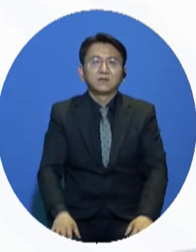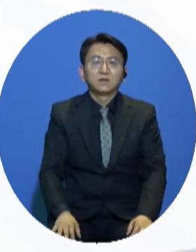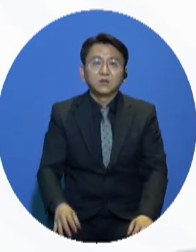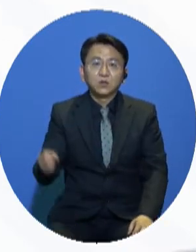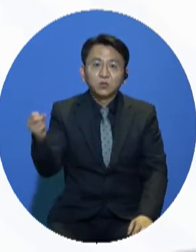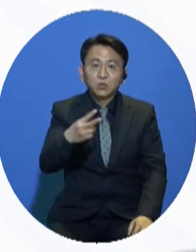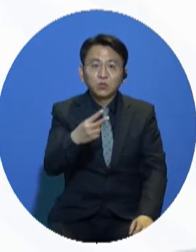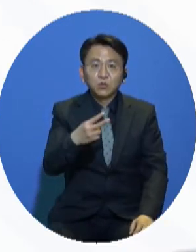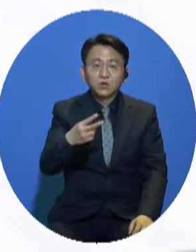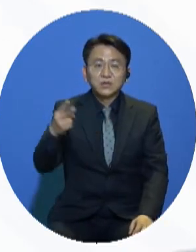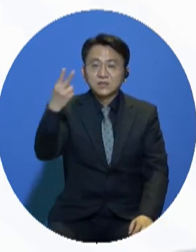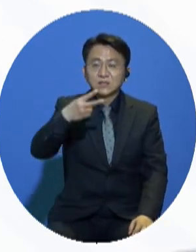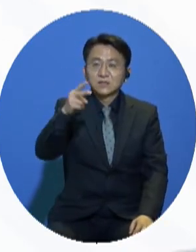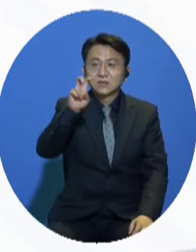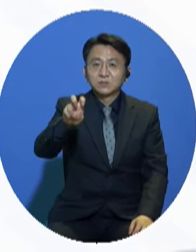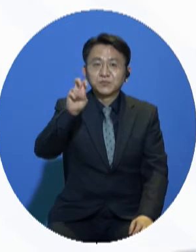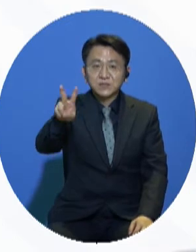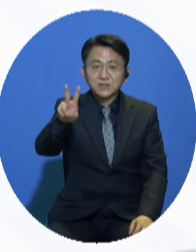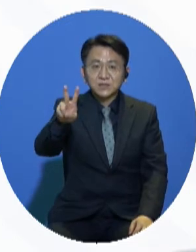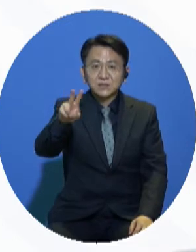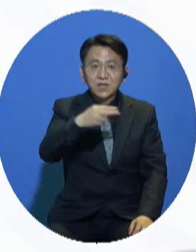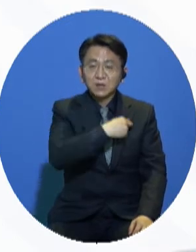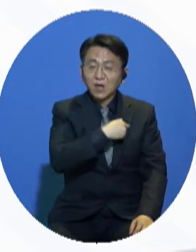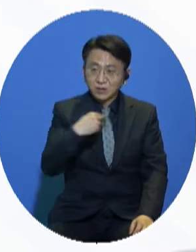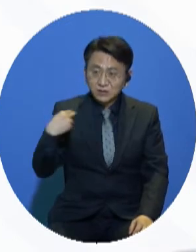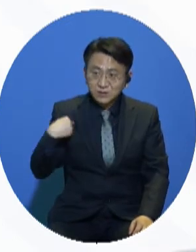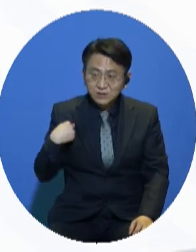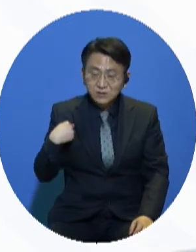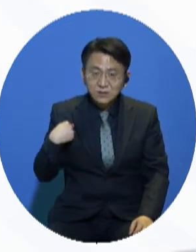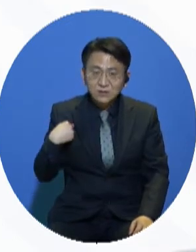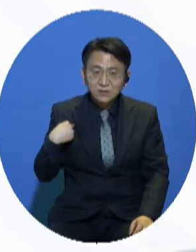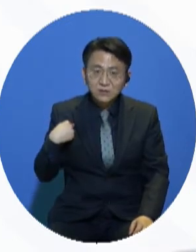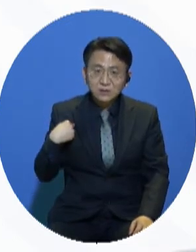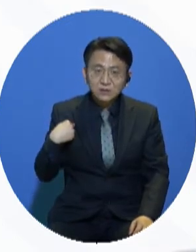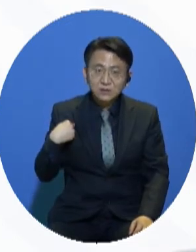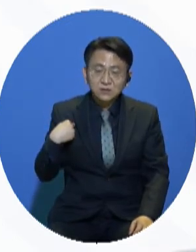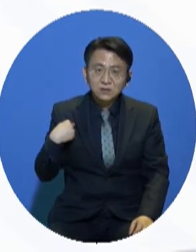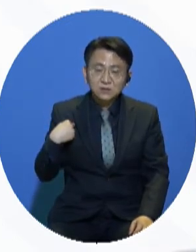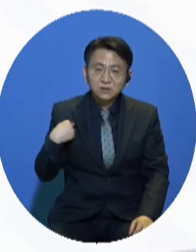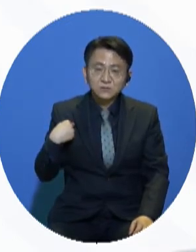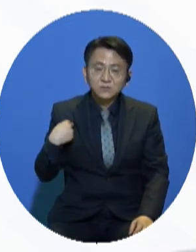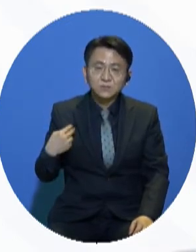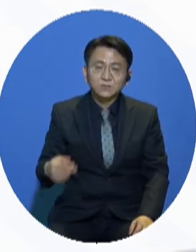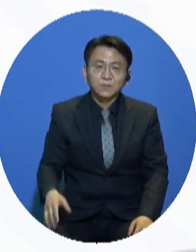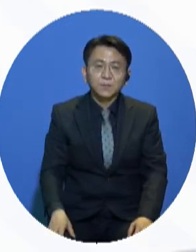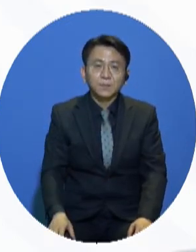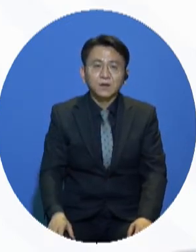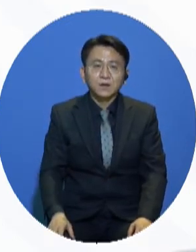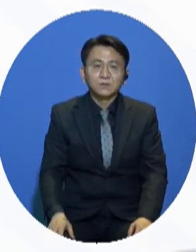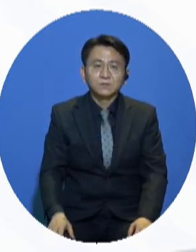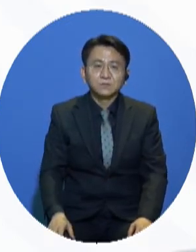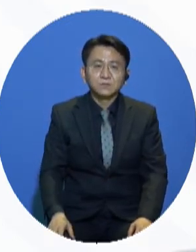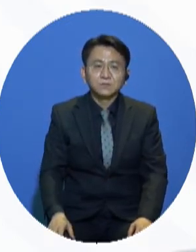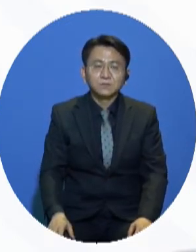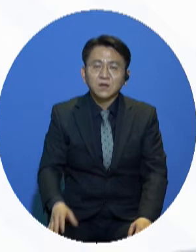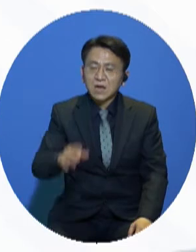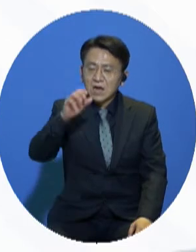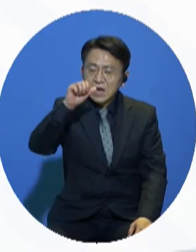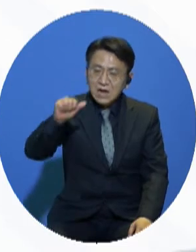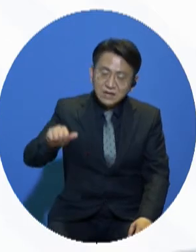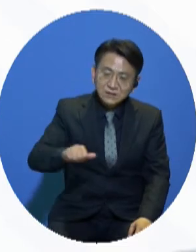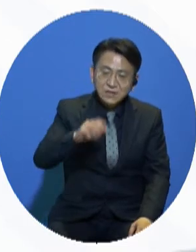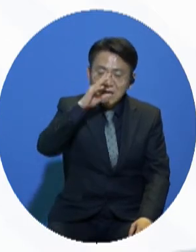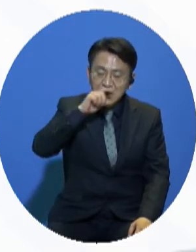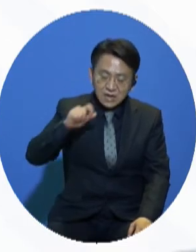숫자였습니다. 그리고 The Asian 아직까지는 Winter Paralympic Games